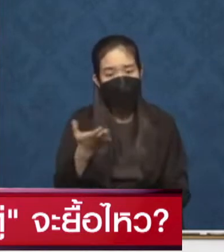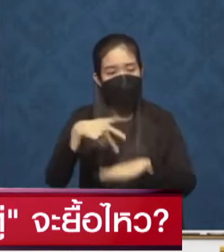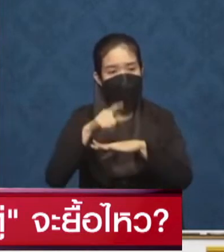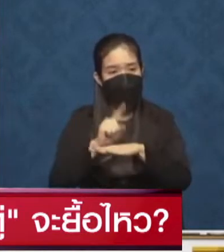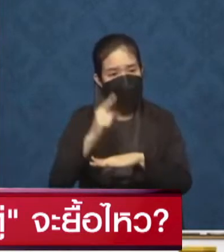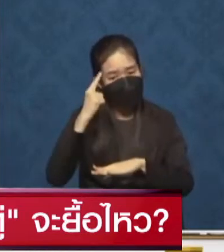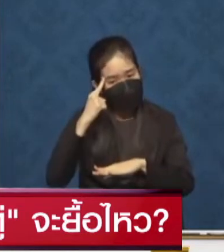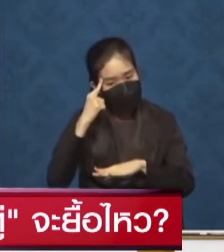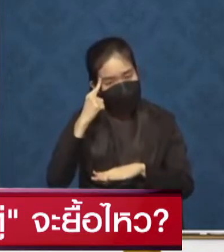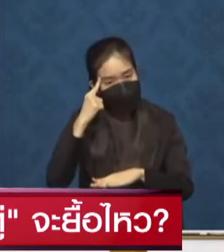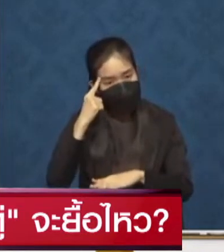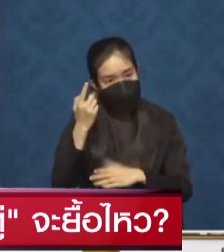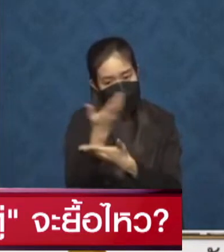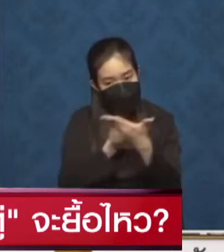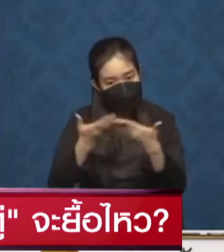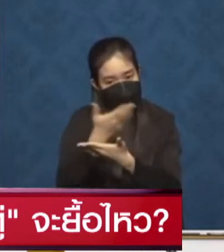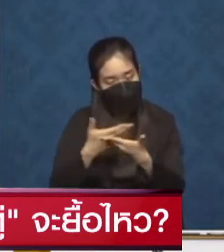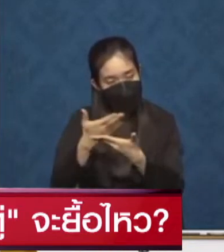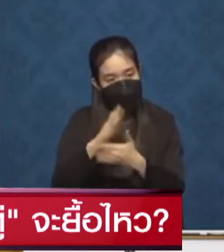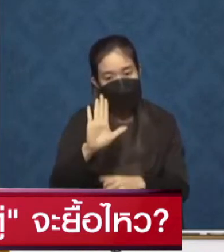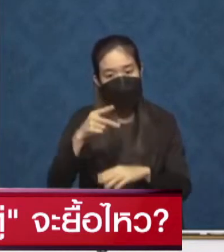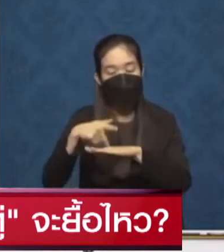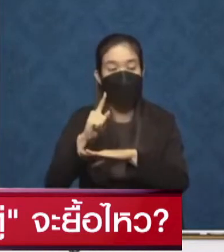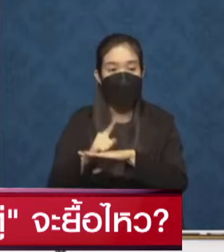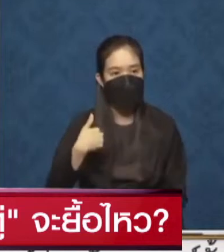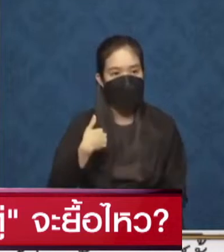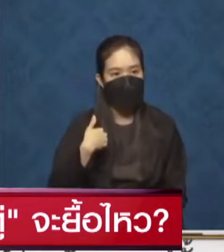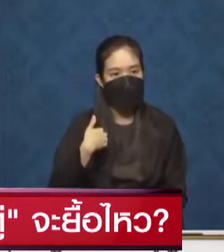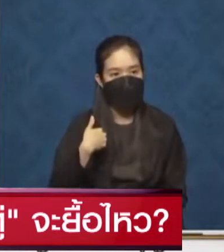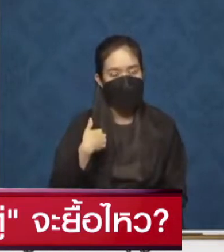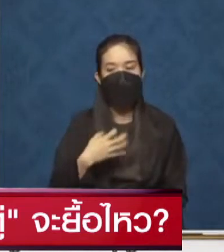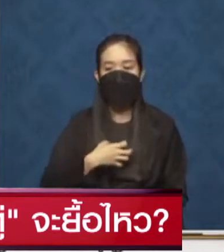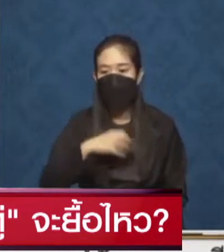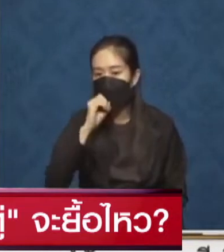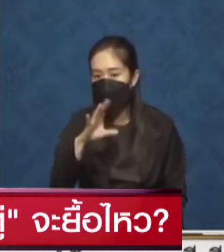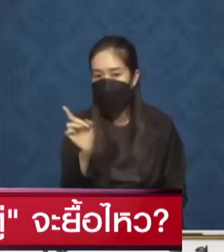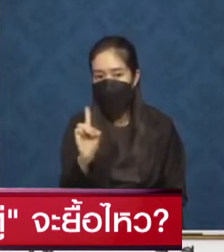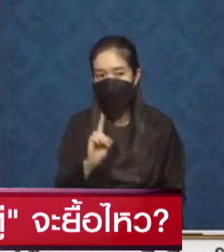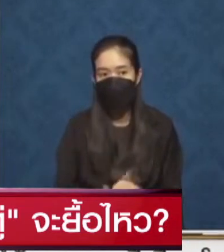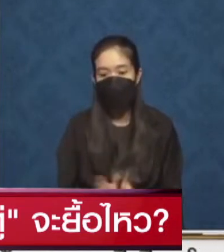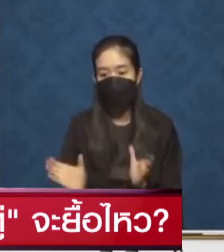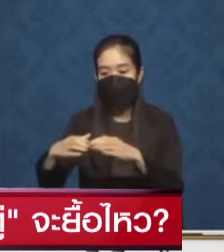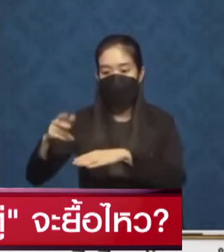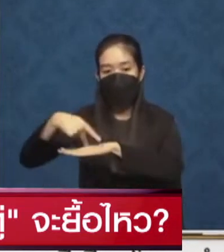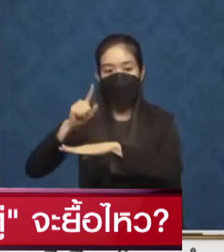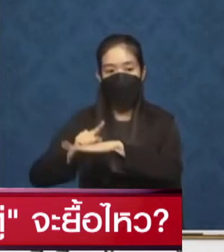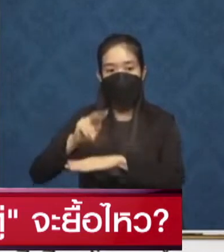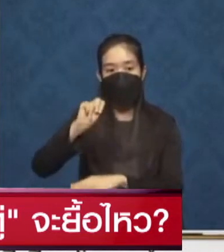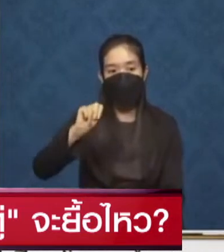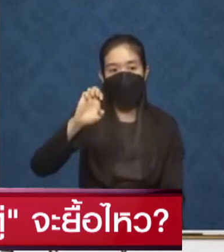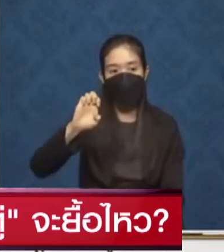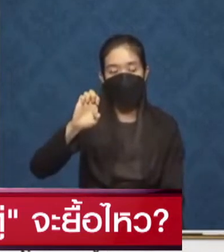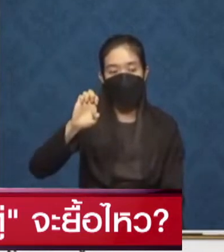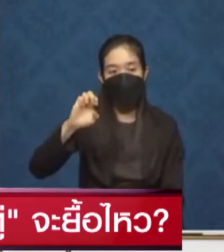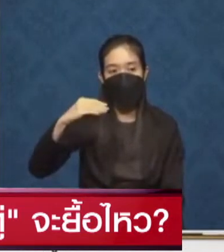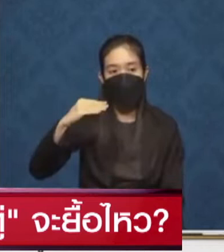ผิดรัฐธรรมนูญและกฎหมายอาญามาตรา157ทำให้นายพิเชษก็ลุกขึ้นประท้วงให้ถอนคำพูดนะครับแต่ว่านายนิโรธก็ส